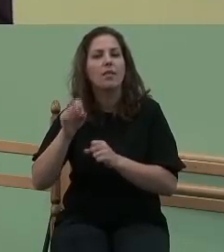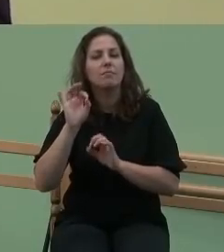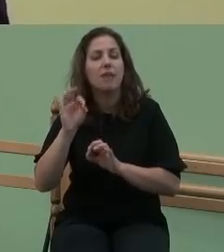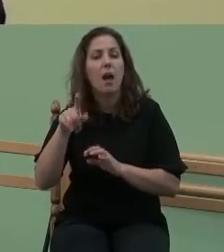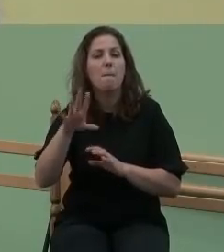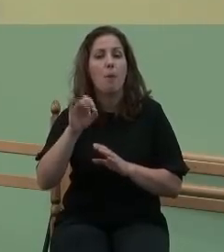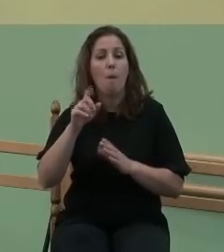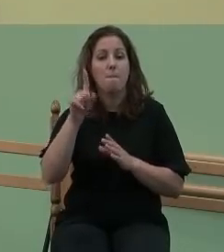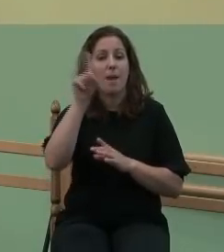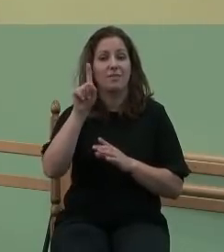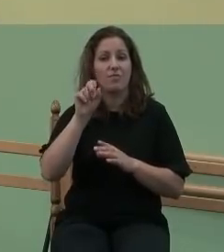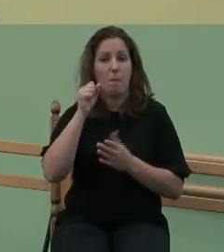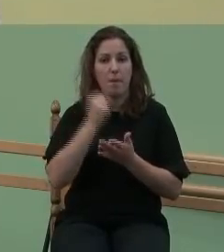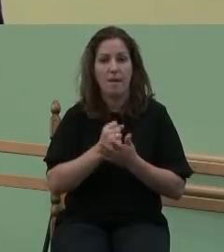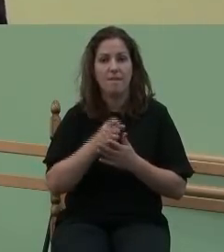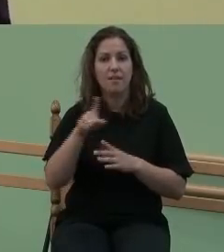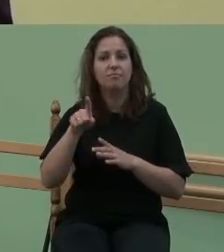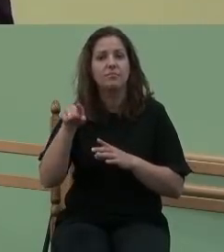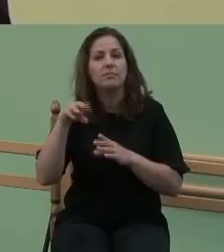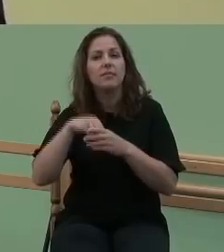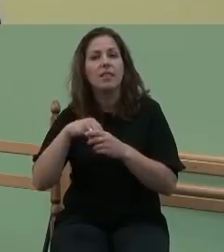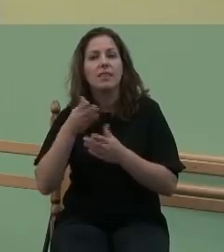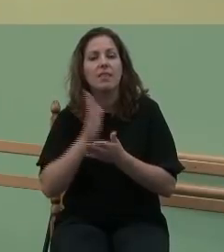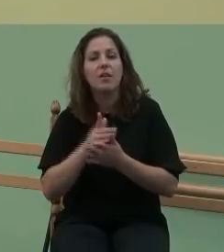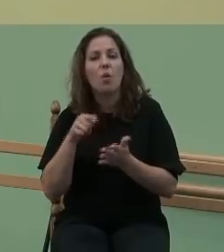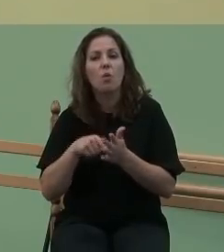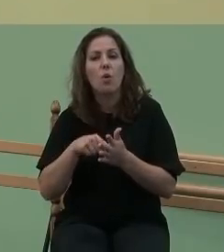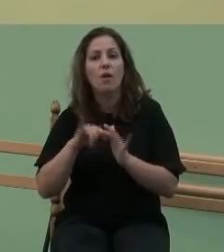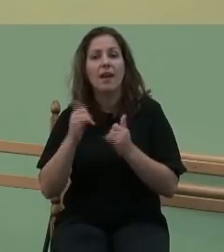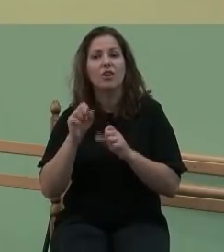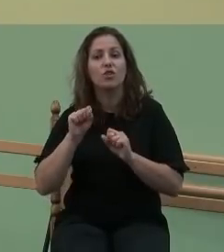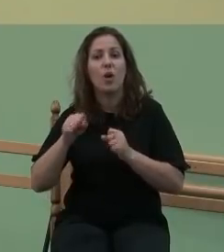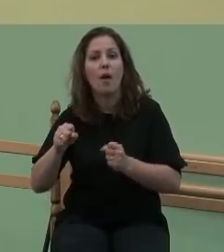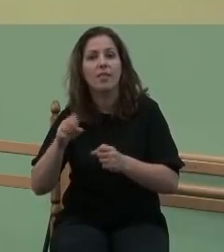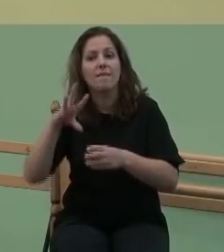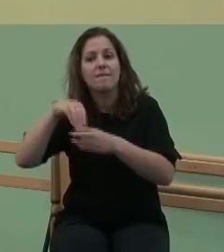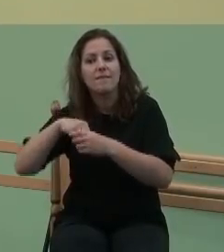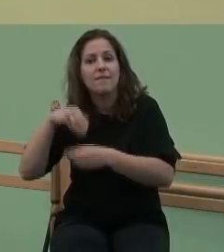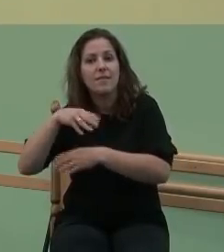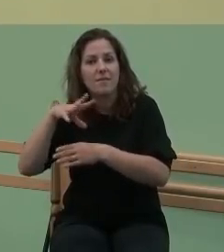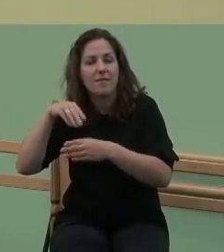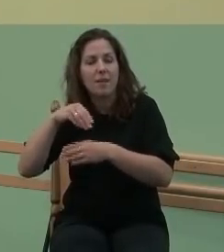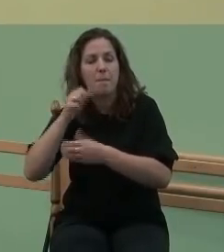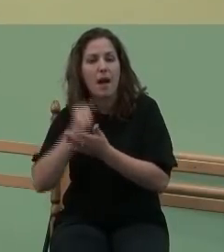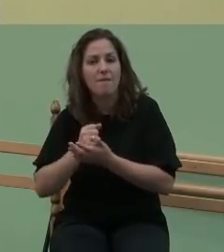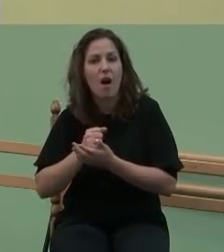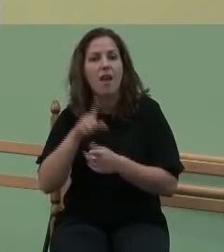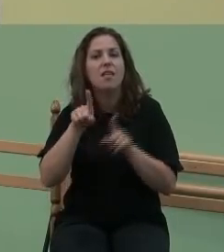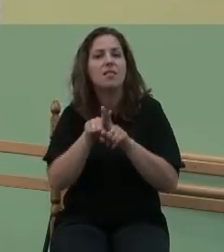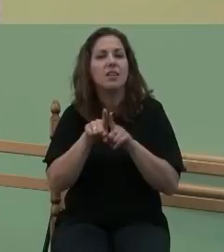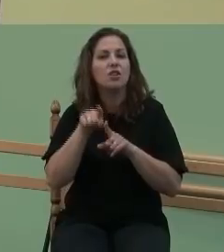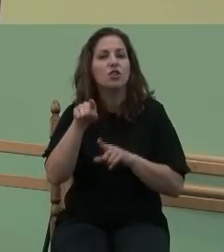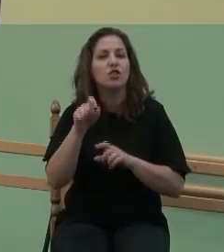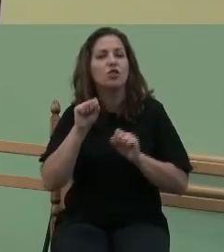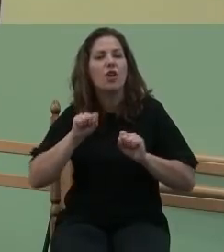w państwie prawa legitymizowanym działaniem jest nie tylko to, że jakieś działanie mieści się w granicach prawa, ale i to,